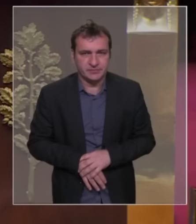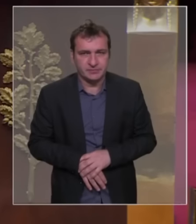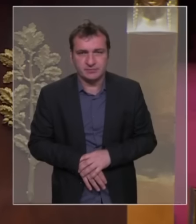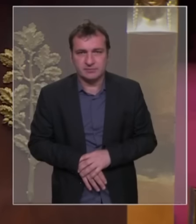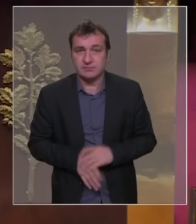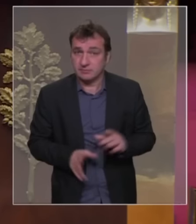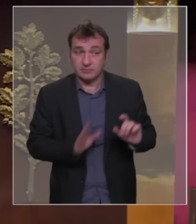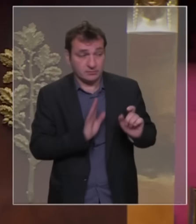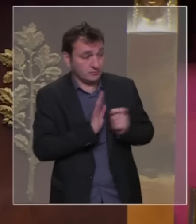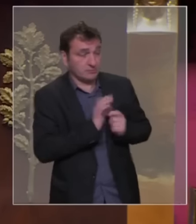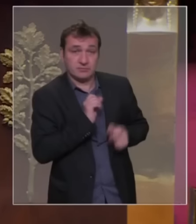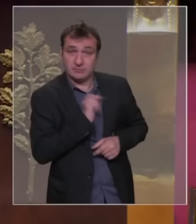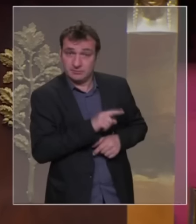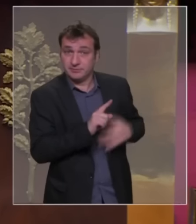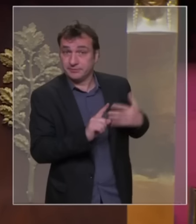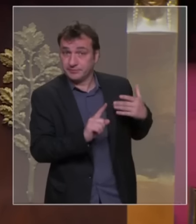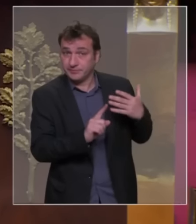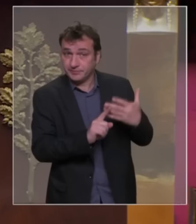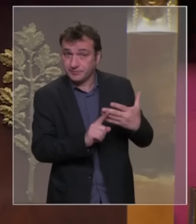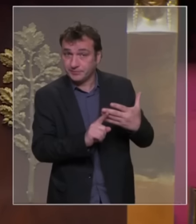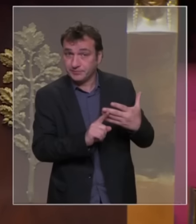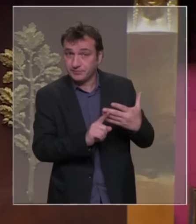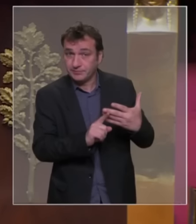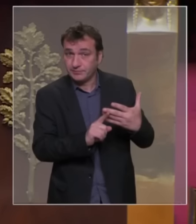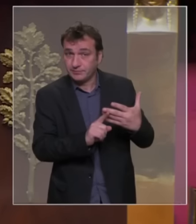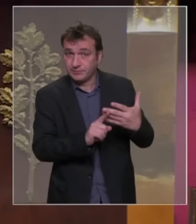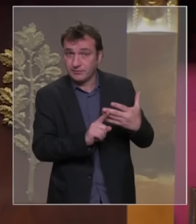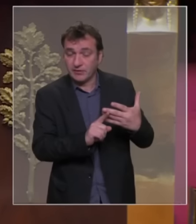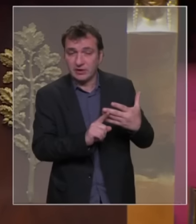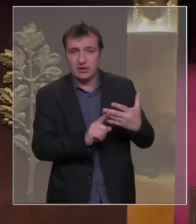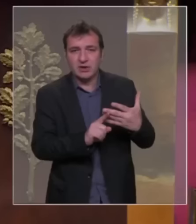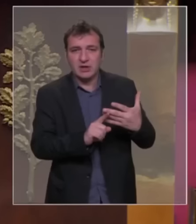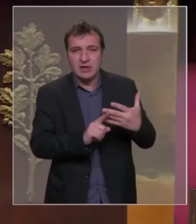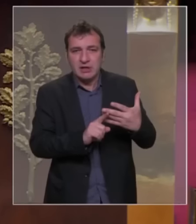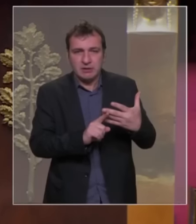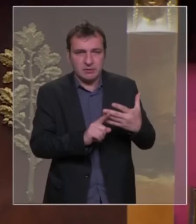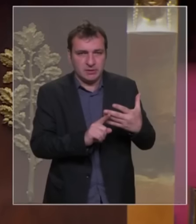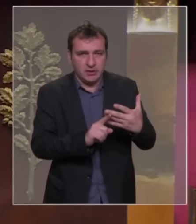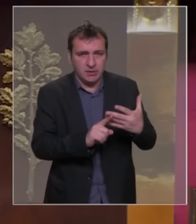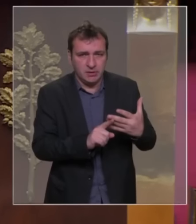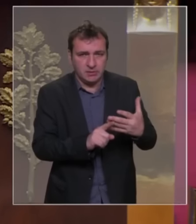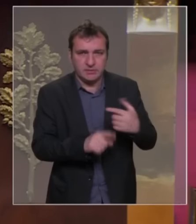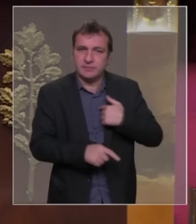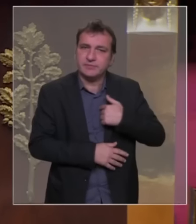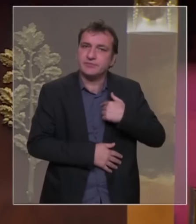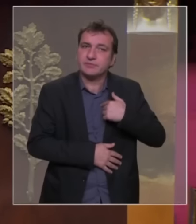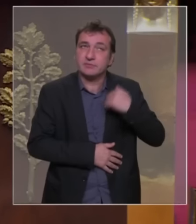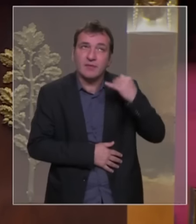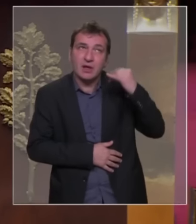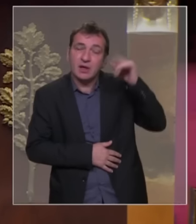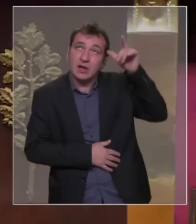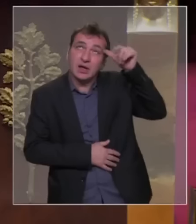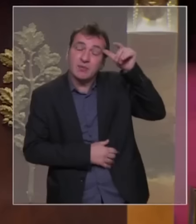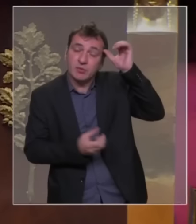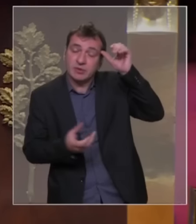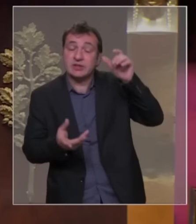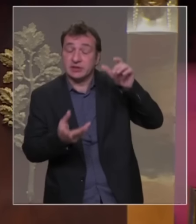depuis cette époque, je me fais une certaine idée de la République et de ses